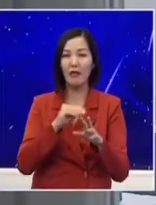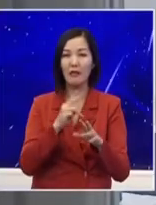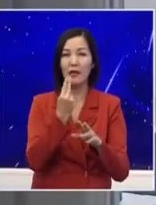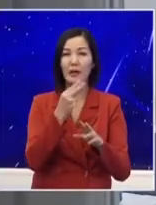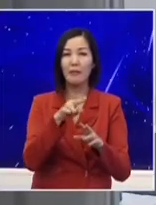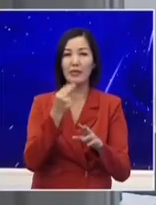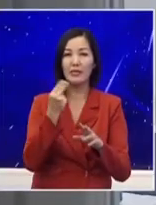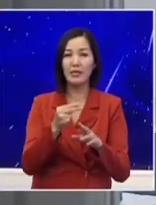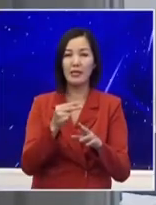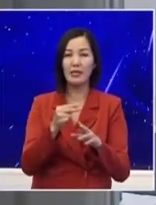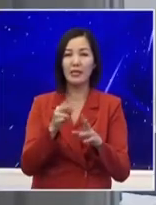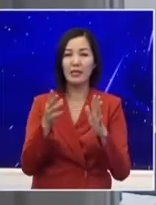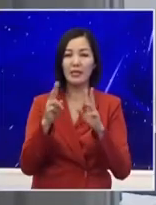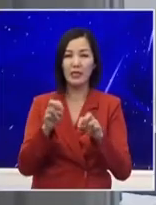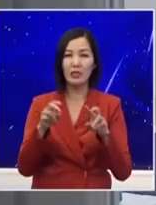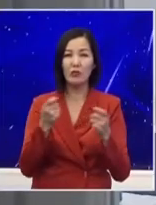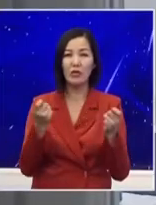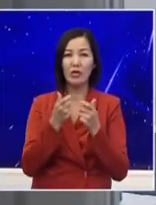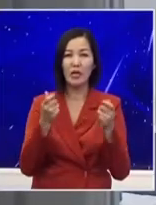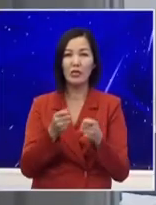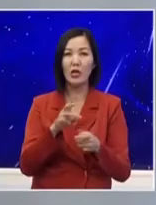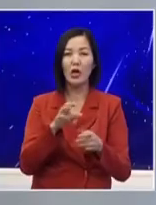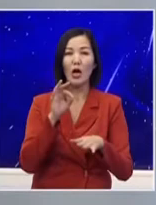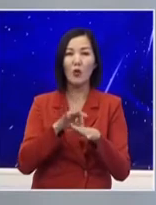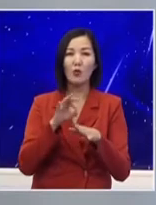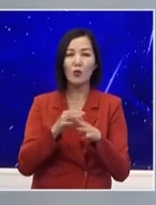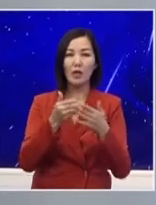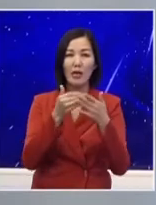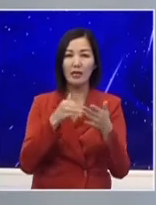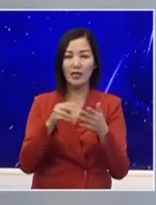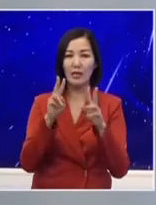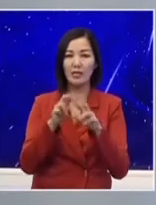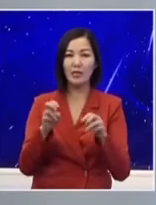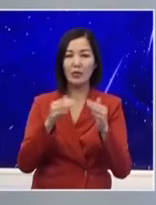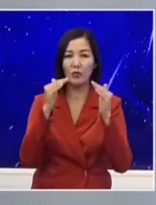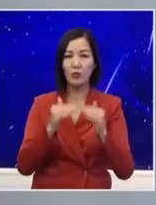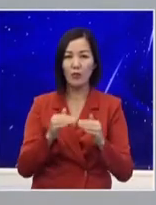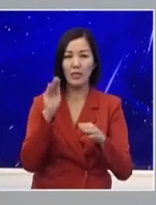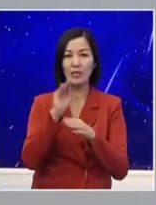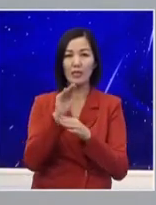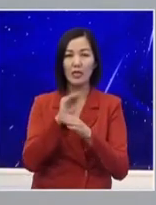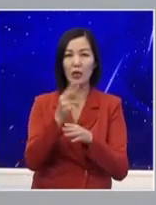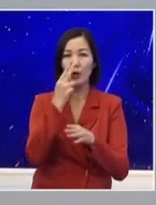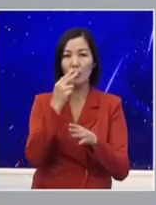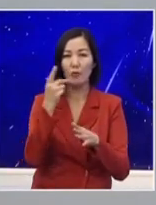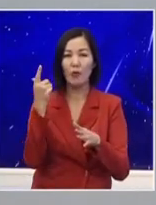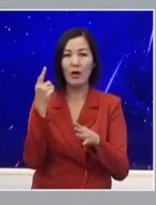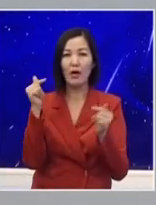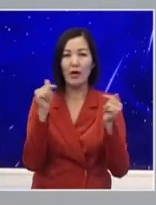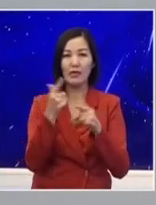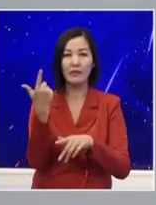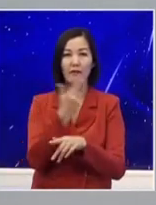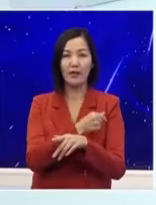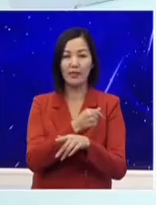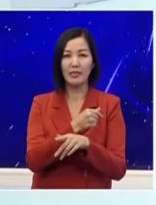ПЦР тесттен өтушілер аз. Ләззат Тұрлашев ауруды анықтау деңгейі төмендігін сынады. Тұмауға қарсы вакцинация